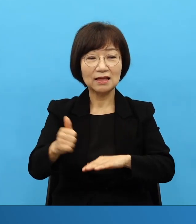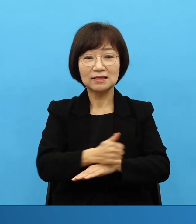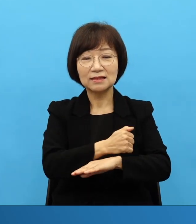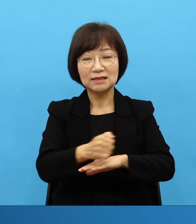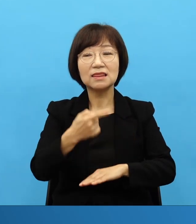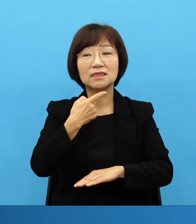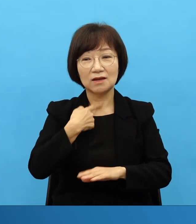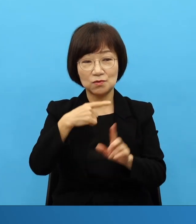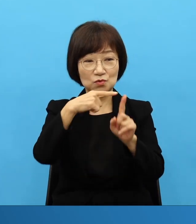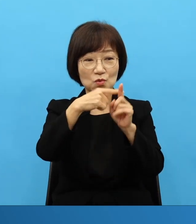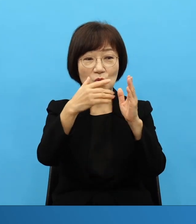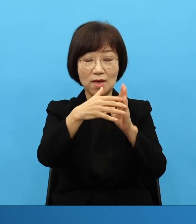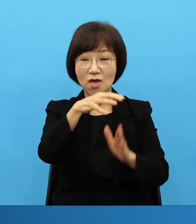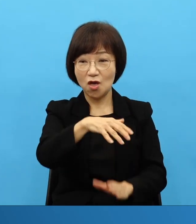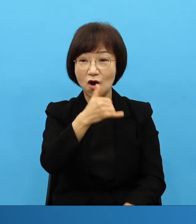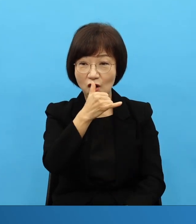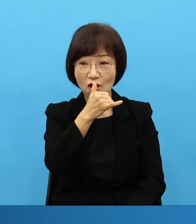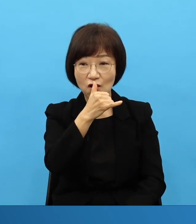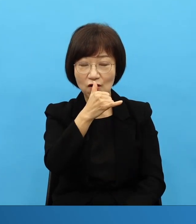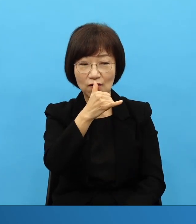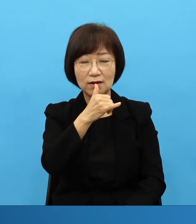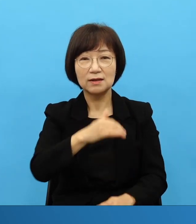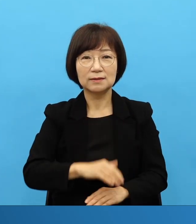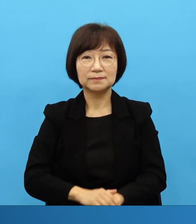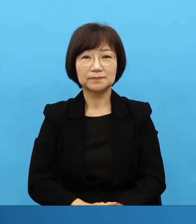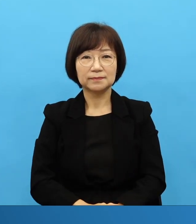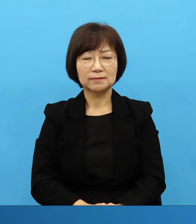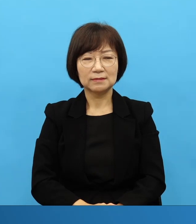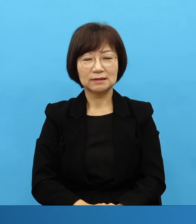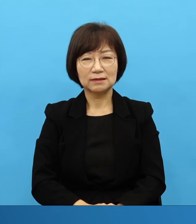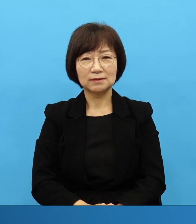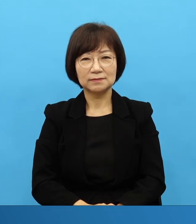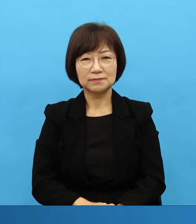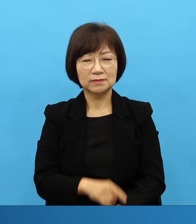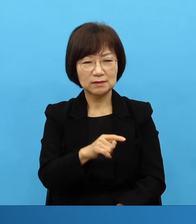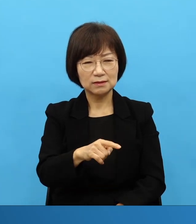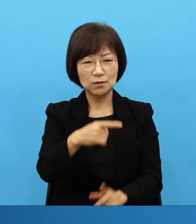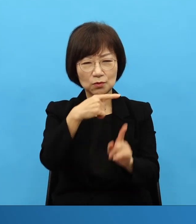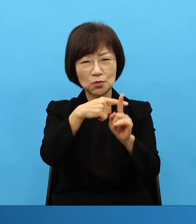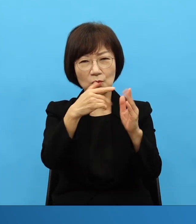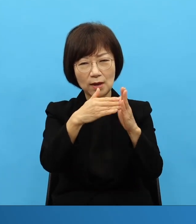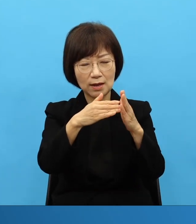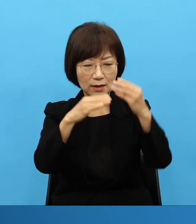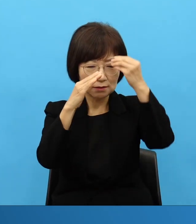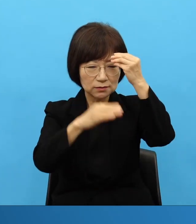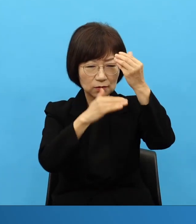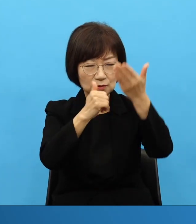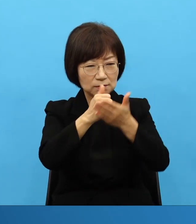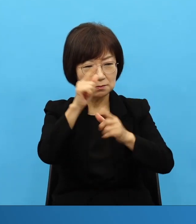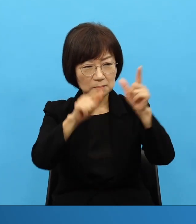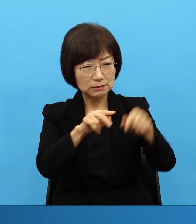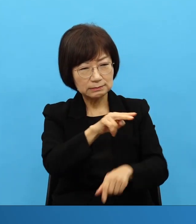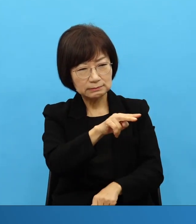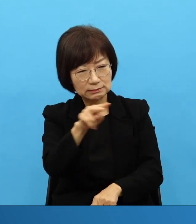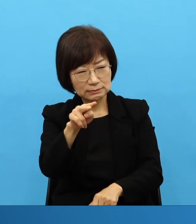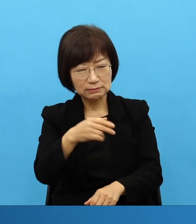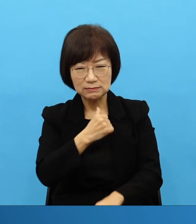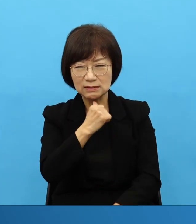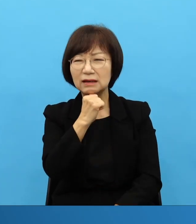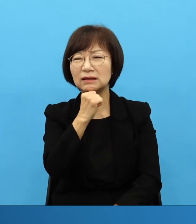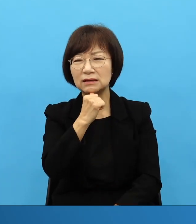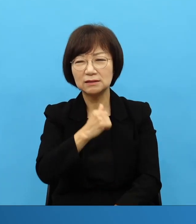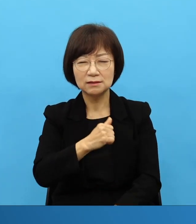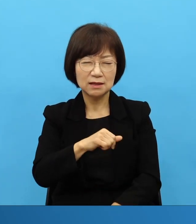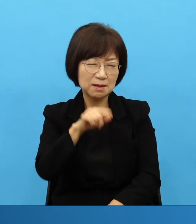Suyong area. 거기는 수준도 낮을 뿐만 아니라 가난하고 매일 싸워요. Not only do the people live in